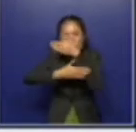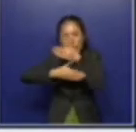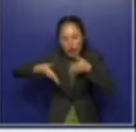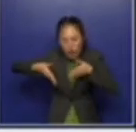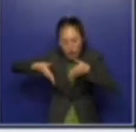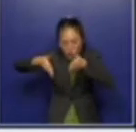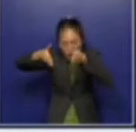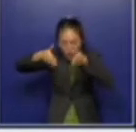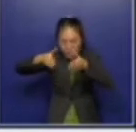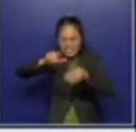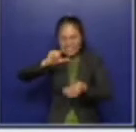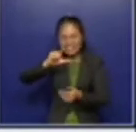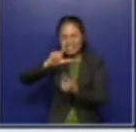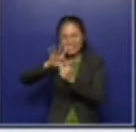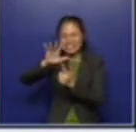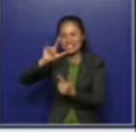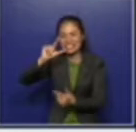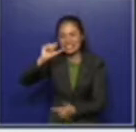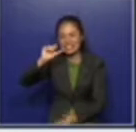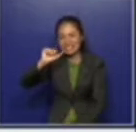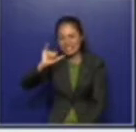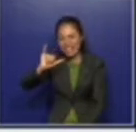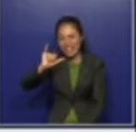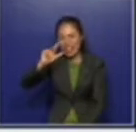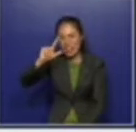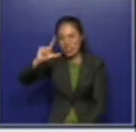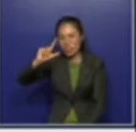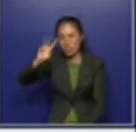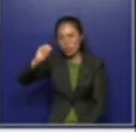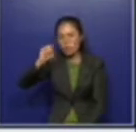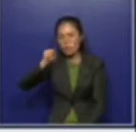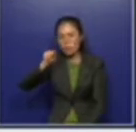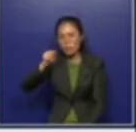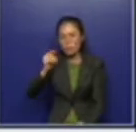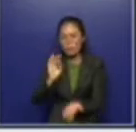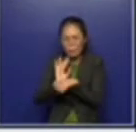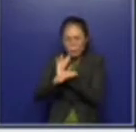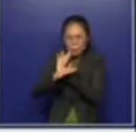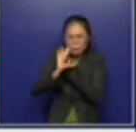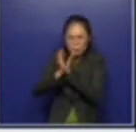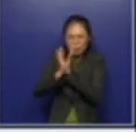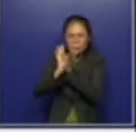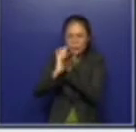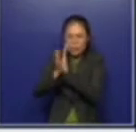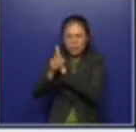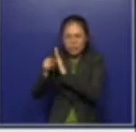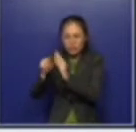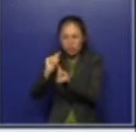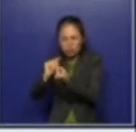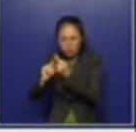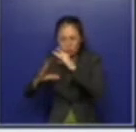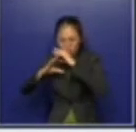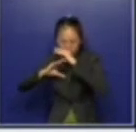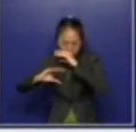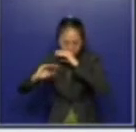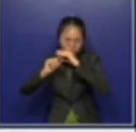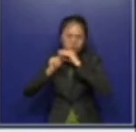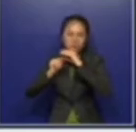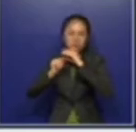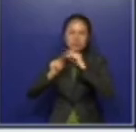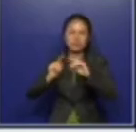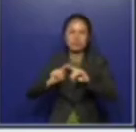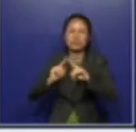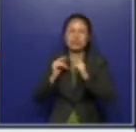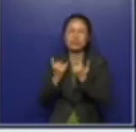ซอย8เนี่ยนะเขาบอกว่าไปแดนสนธยาแล้วมันก็เปลี่ยนมาเป็นคณะกรรมการกิจการกสทช.ปัจจุบันนี้ประชาช